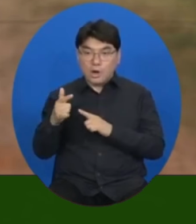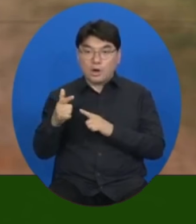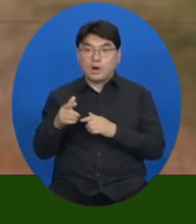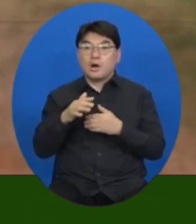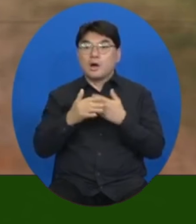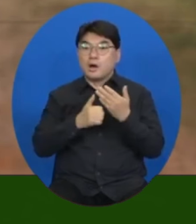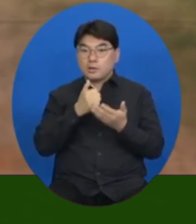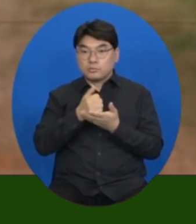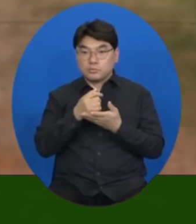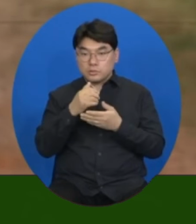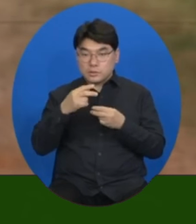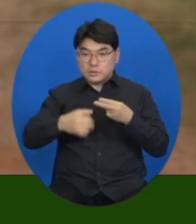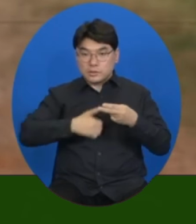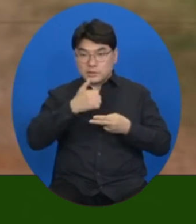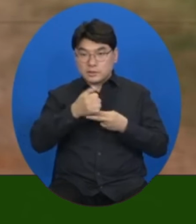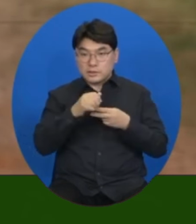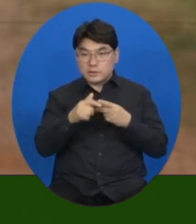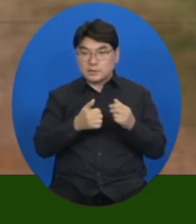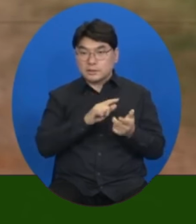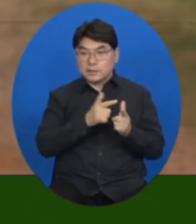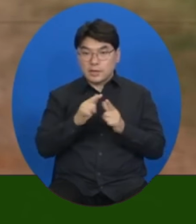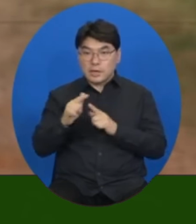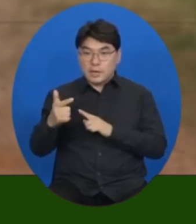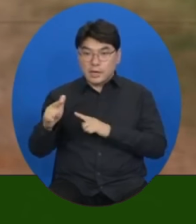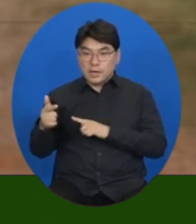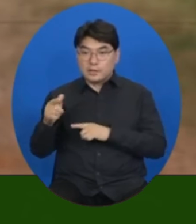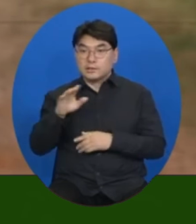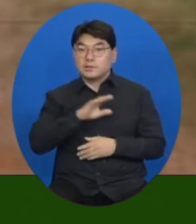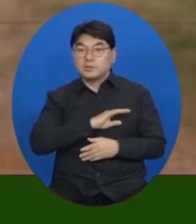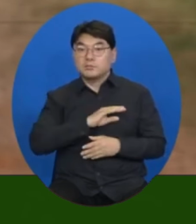이름으로 기도합니다 아멘